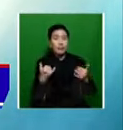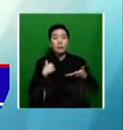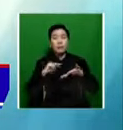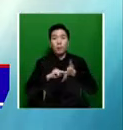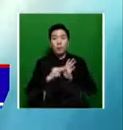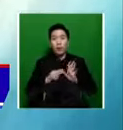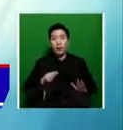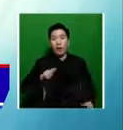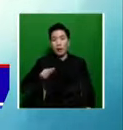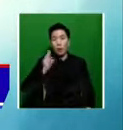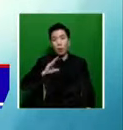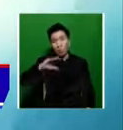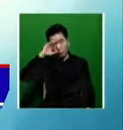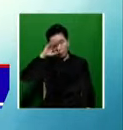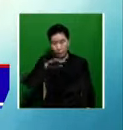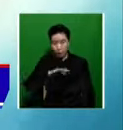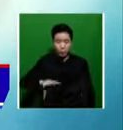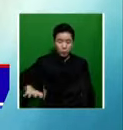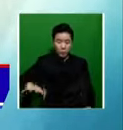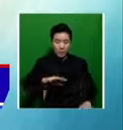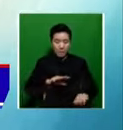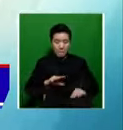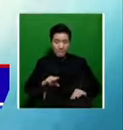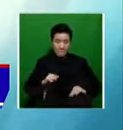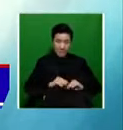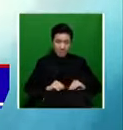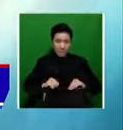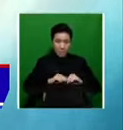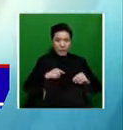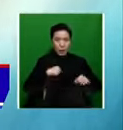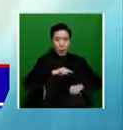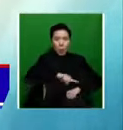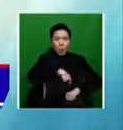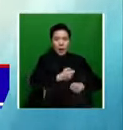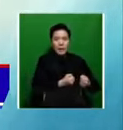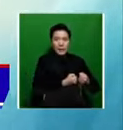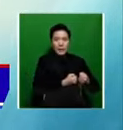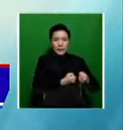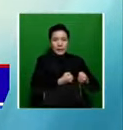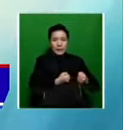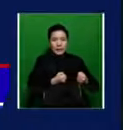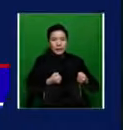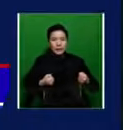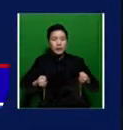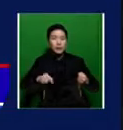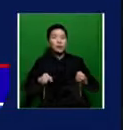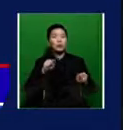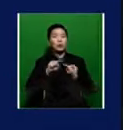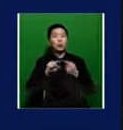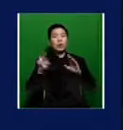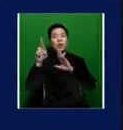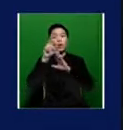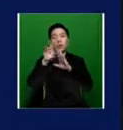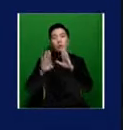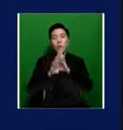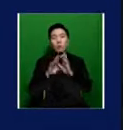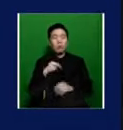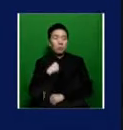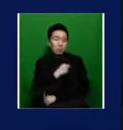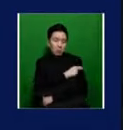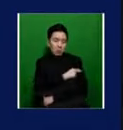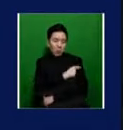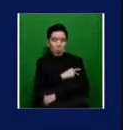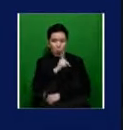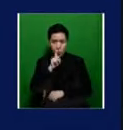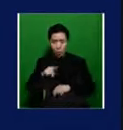ทำให้ผู้ป่วยเพิ่มขึ้นให้ช้าที่สุดนะครับโดยใช้ระบบสาธารณสุขเนี่ยรับได้นะครับจึงต้